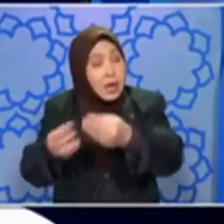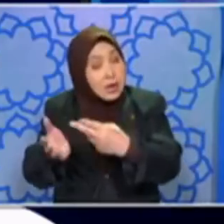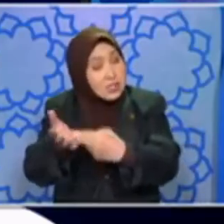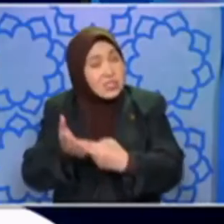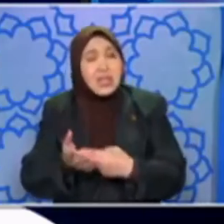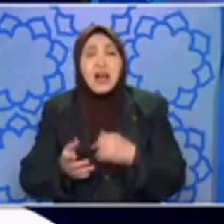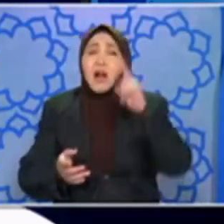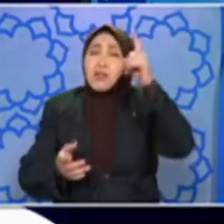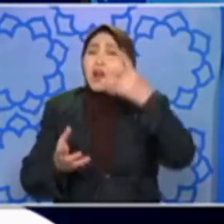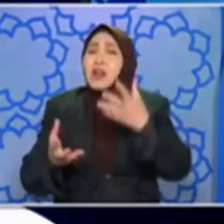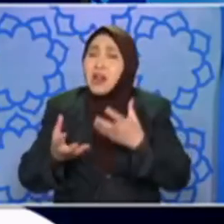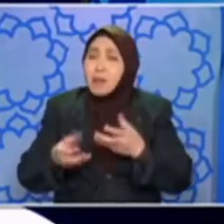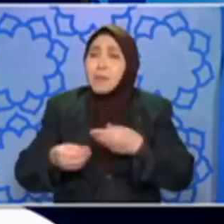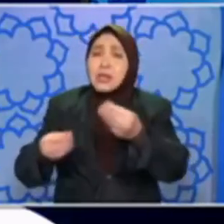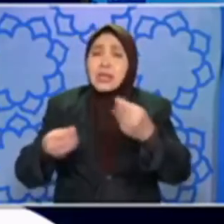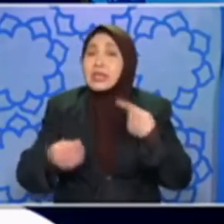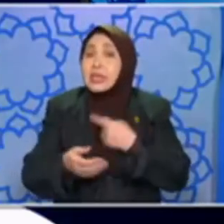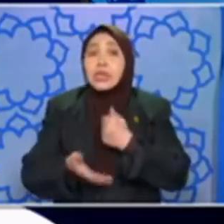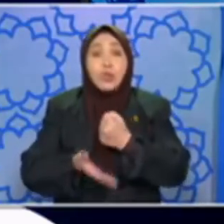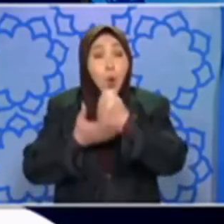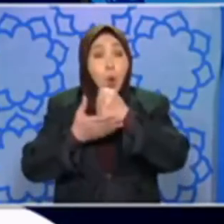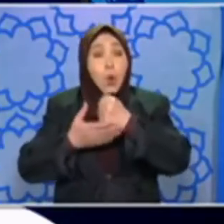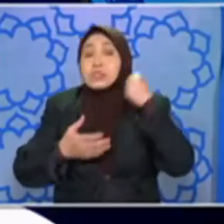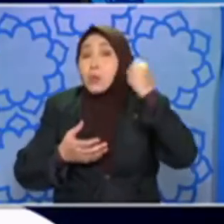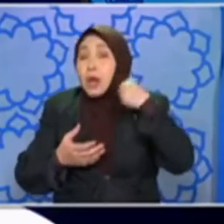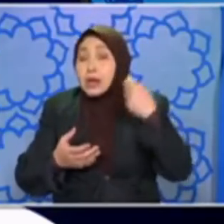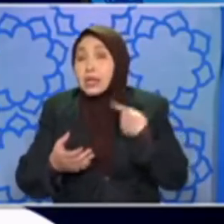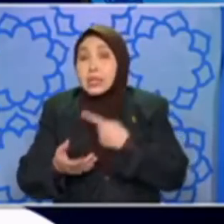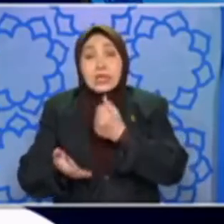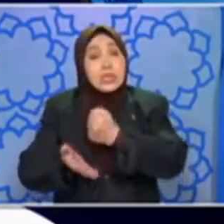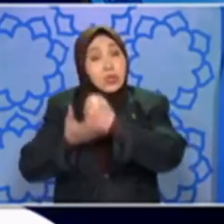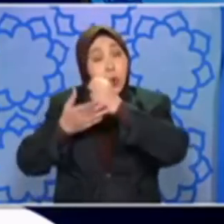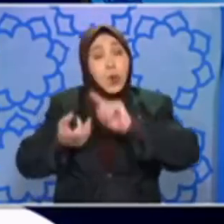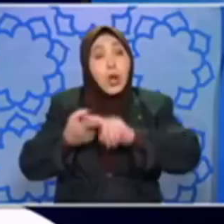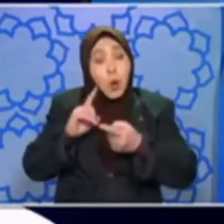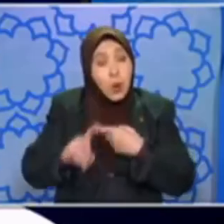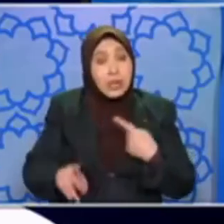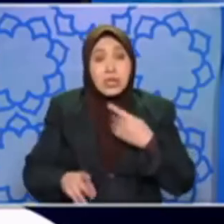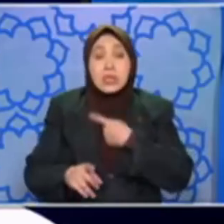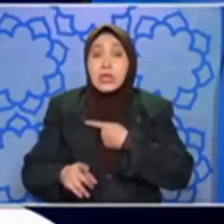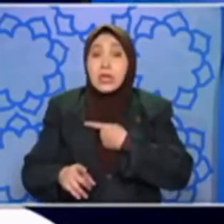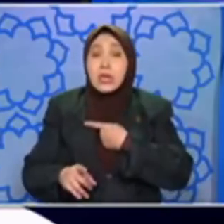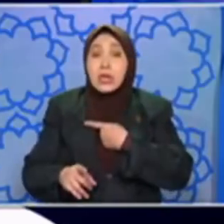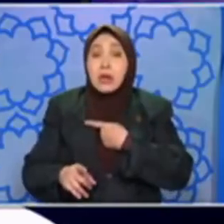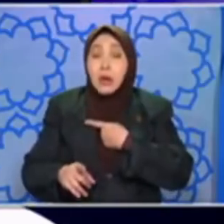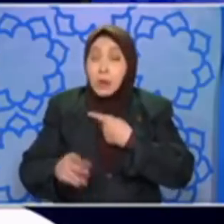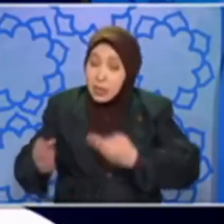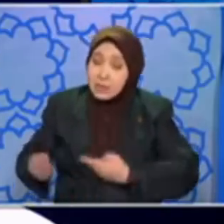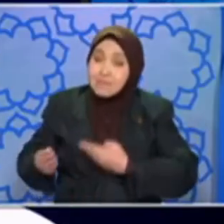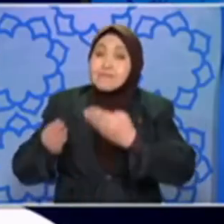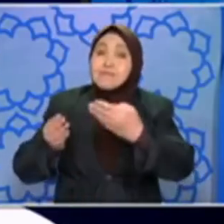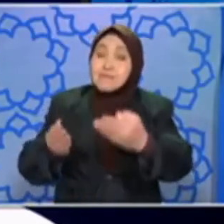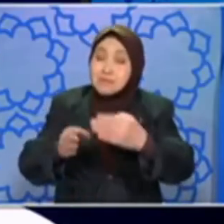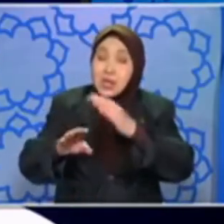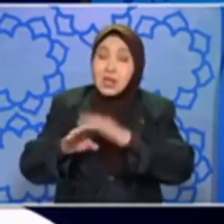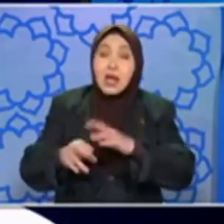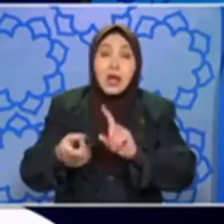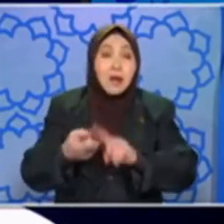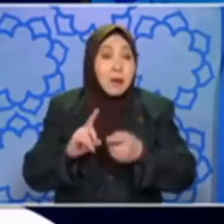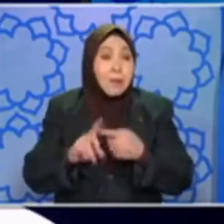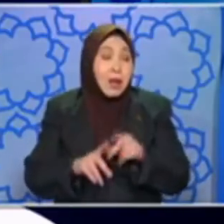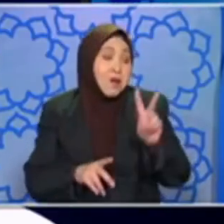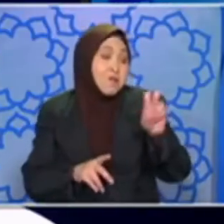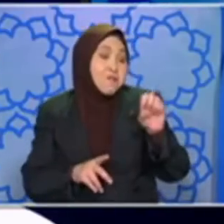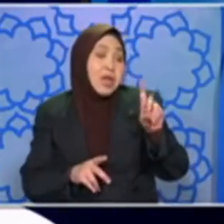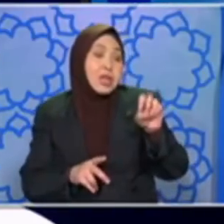dikehendaki. Ketika kita tolong saudara kita, kita tolong kawan kita, kita recommend projek untuk rakan ataupun vendor